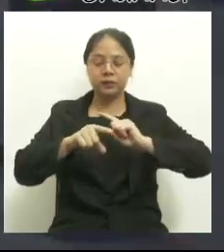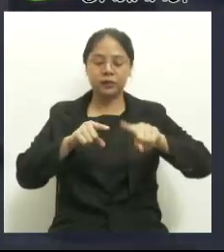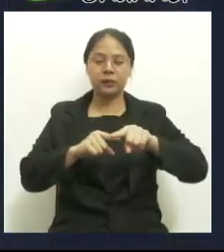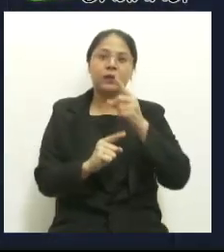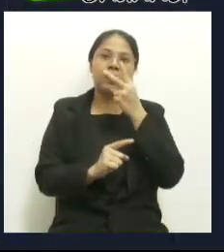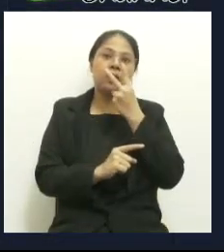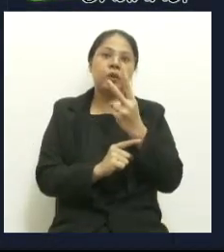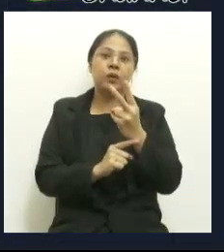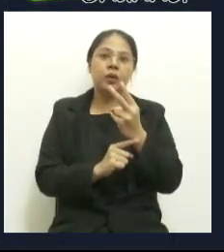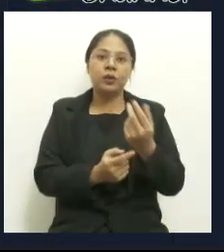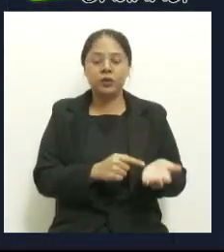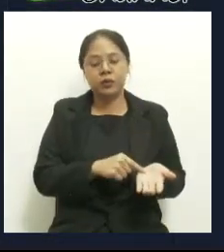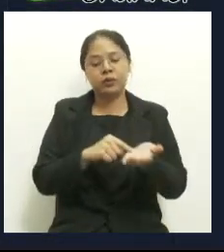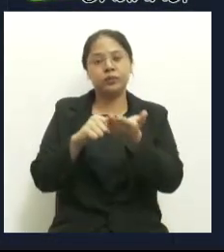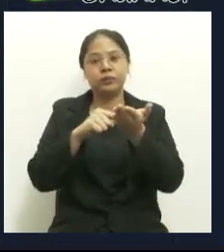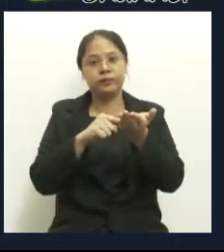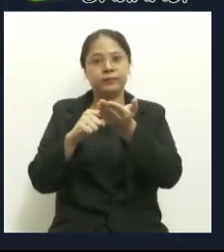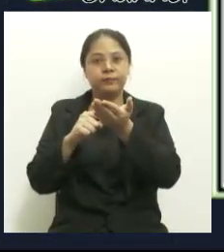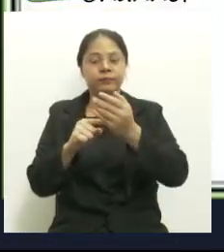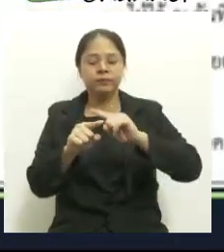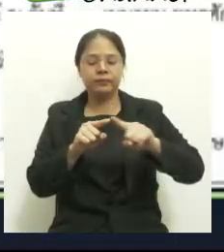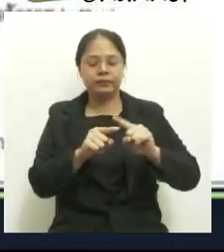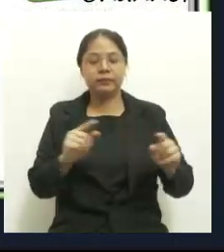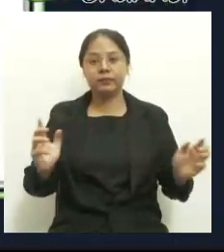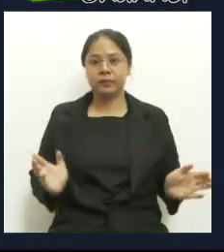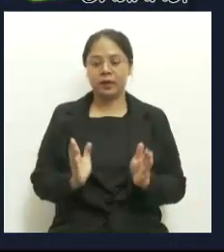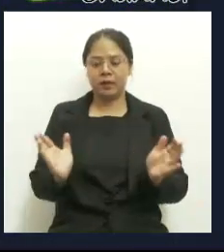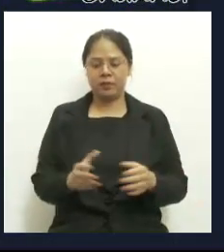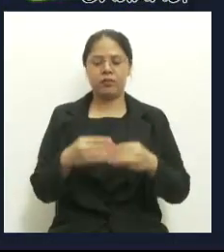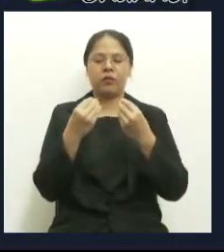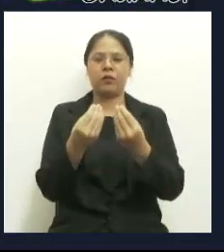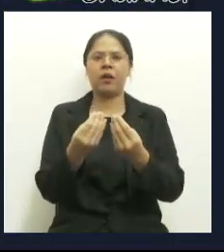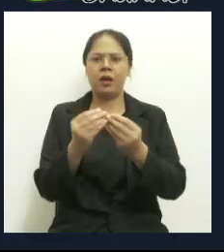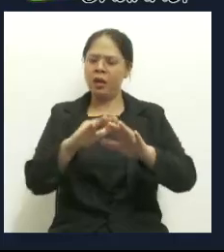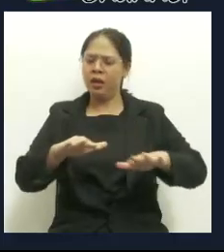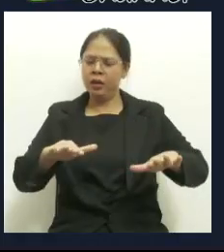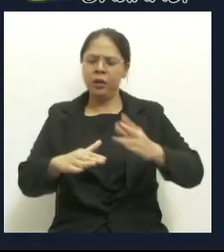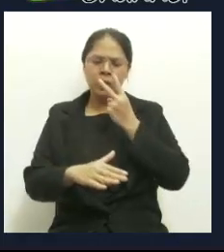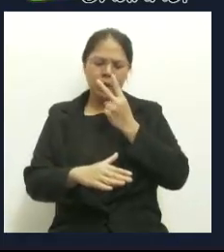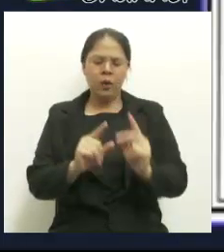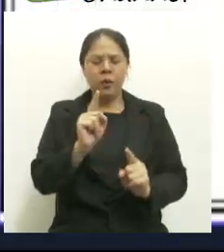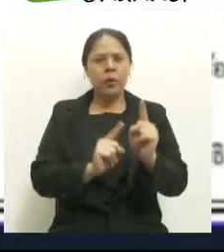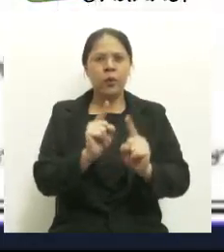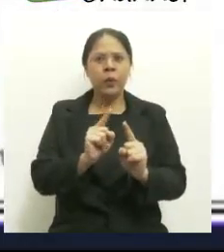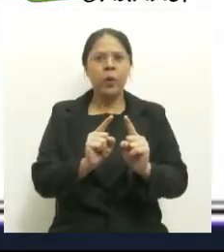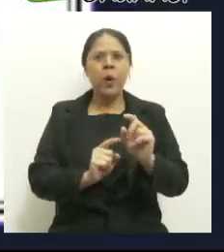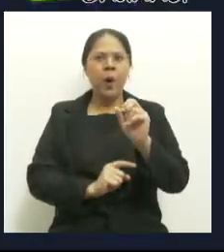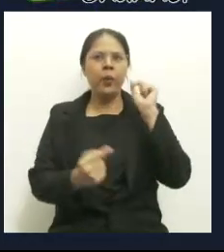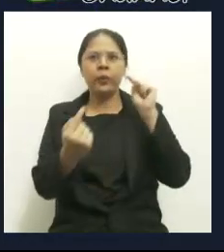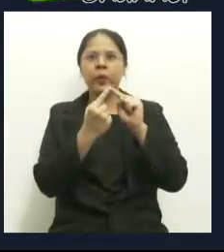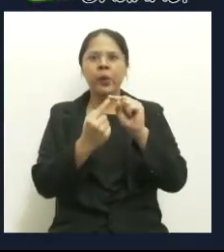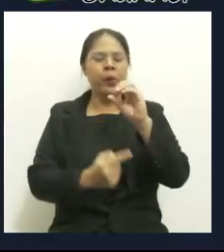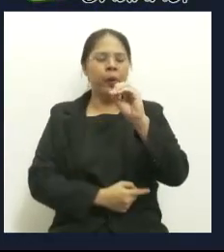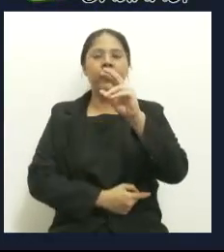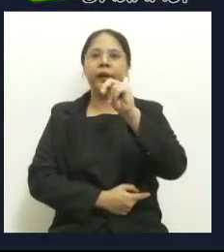ลการดำเนินงานรวมถึงร่วมผลักดันให้ผู้เรียนมีผลการทดสอบระดับชาติRT, NT และ ONET ให้สูง